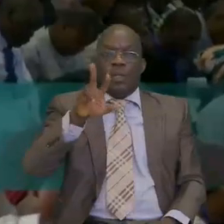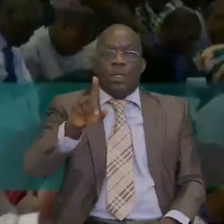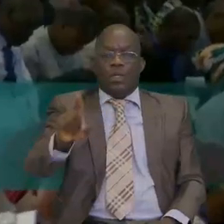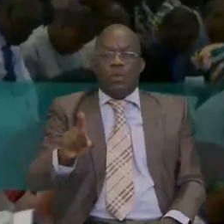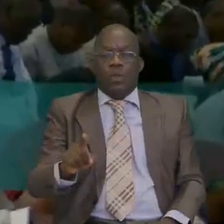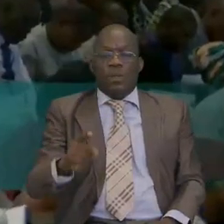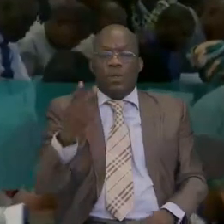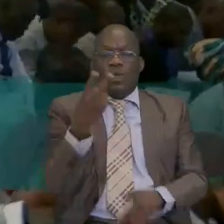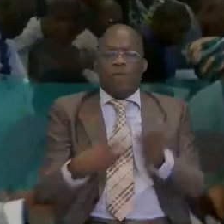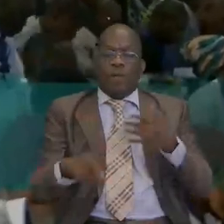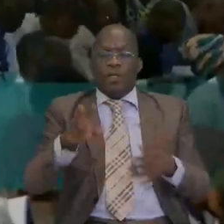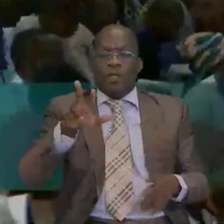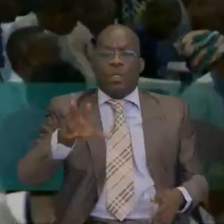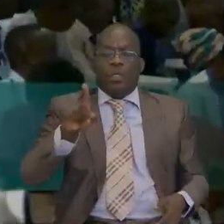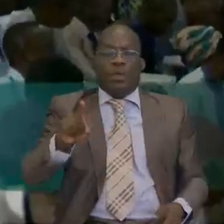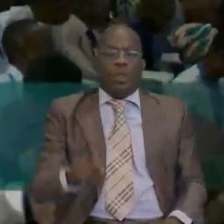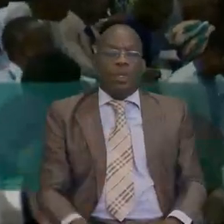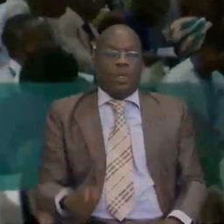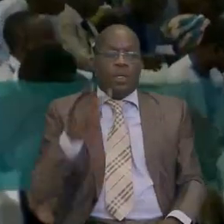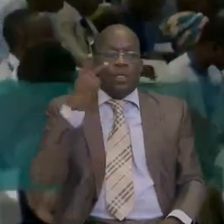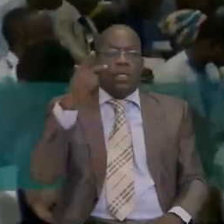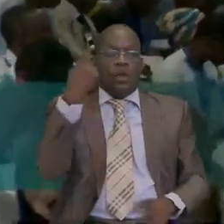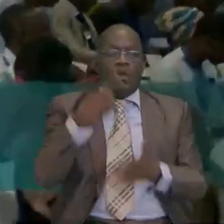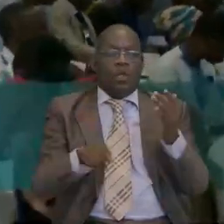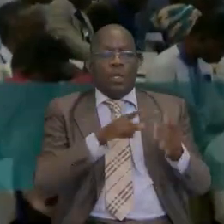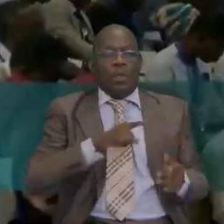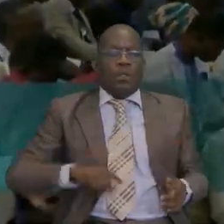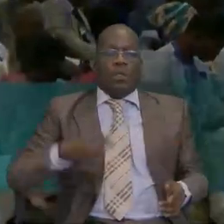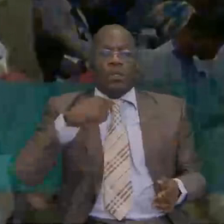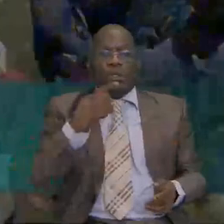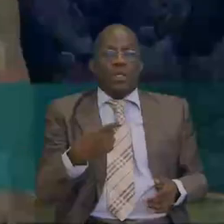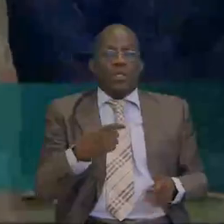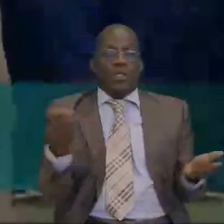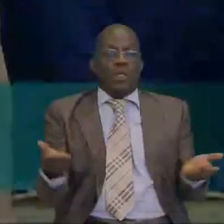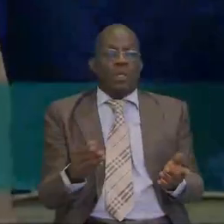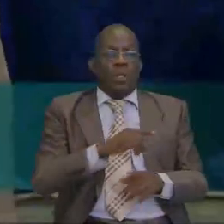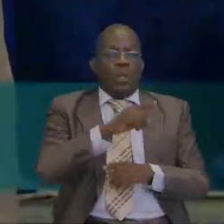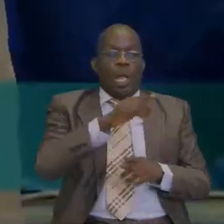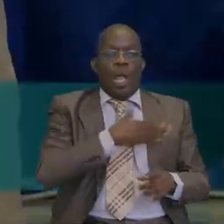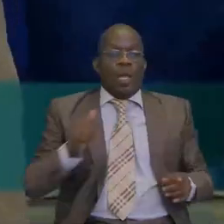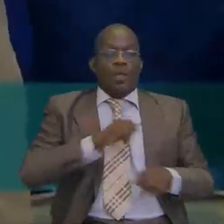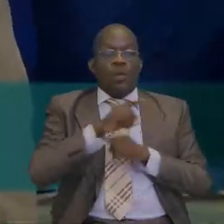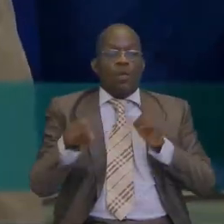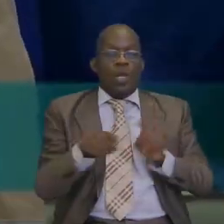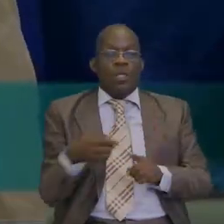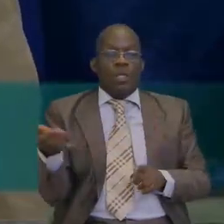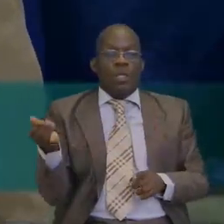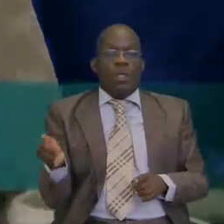31. Verset 31, voyons ce que le Seigneur déclare ici. Quand ils eurent prié,